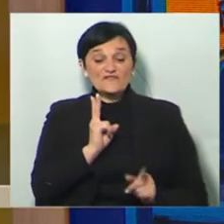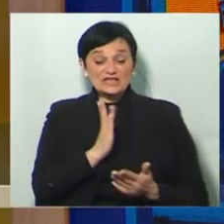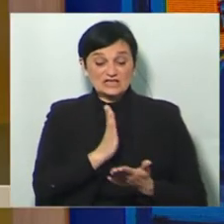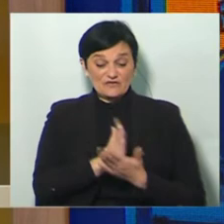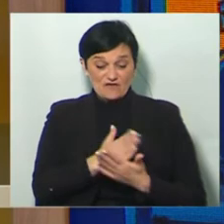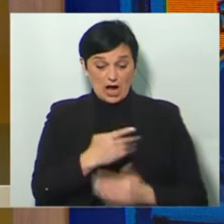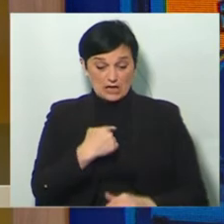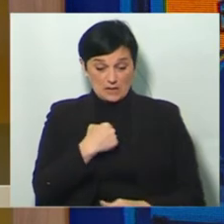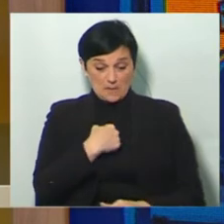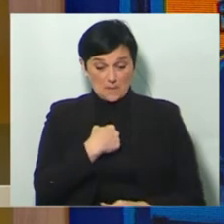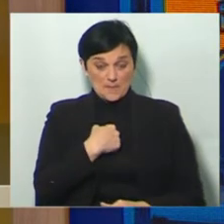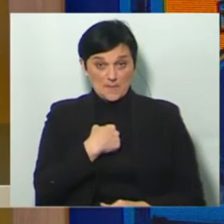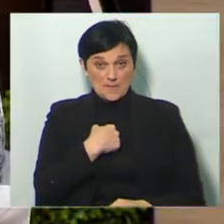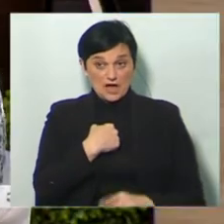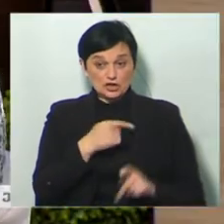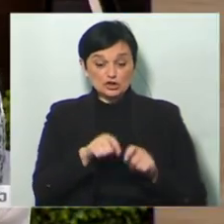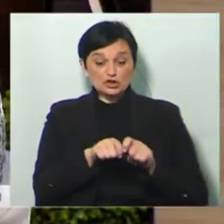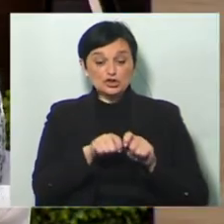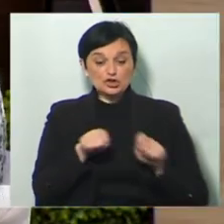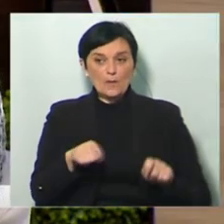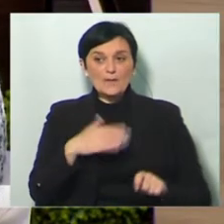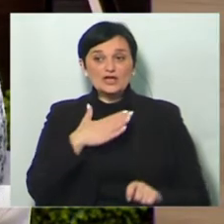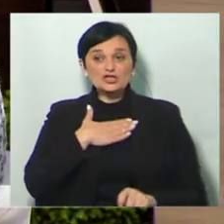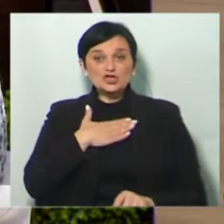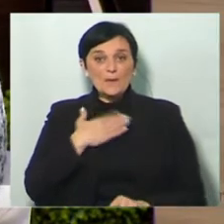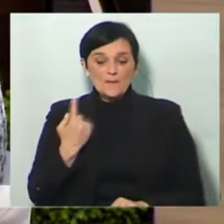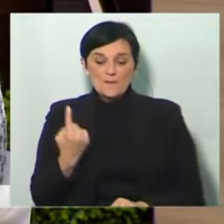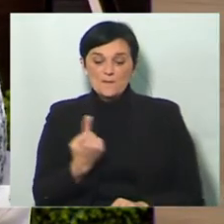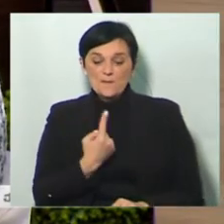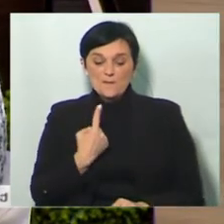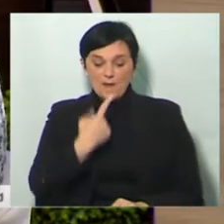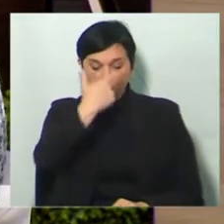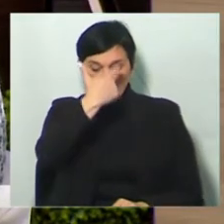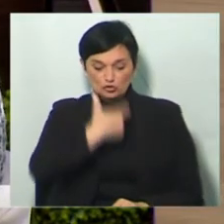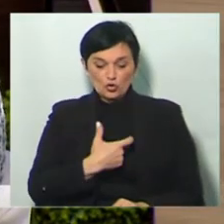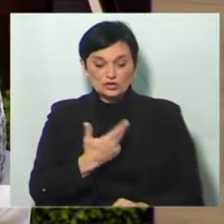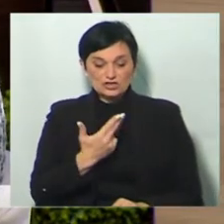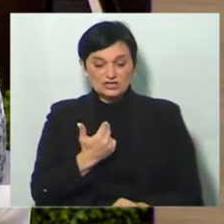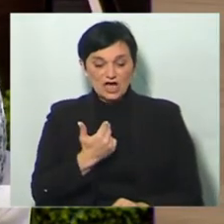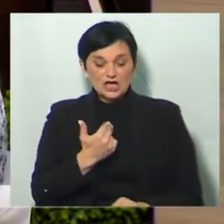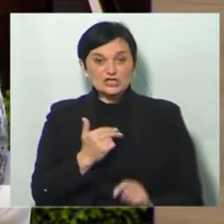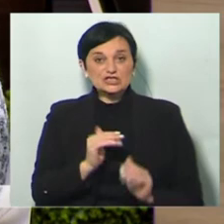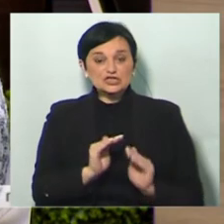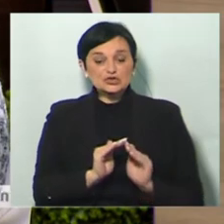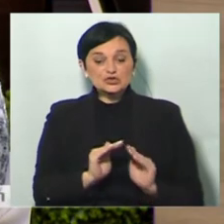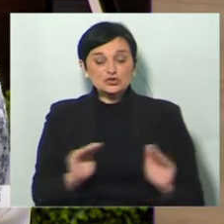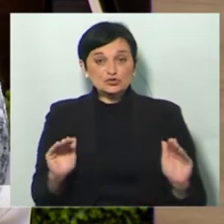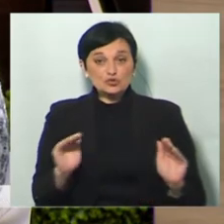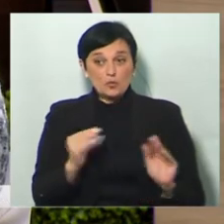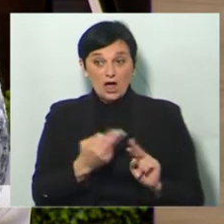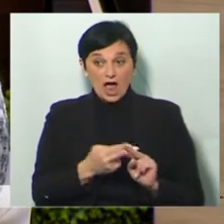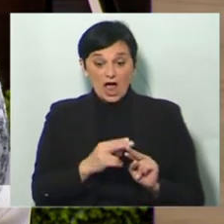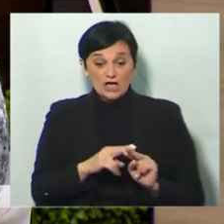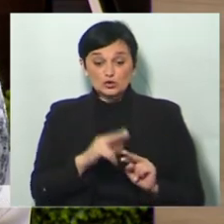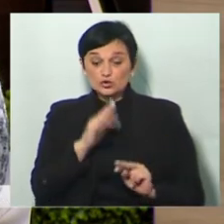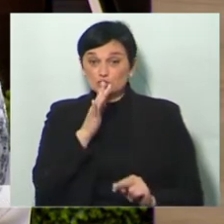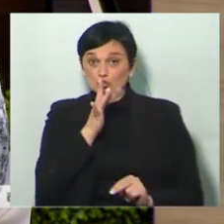მეო, შექმნა ჩემმა მარტოობამ და სიჩუმემ. ესე იგი, ეს მომენტი,